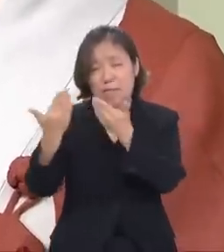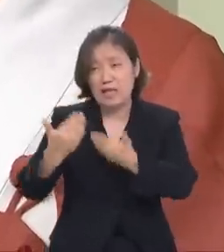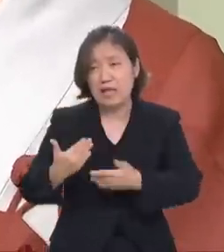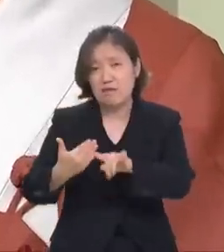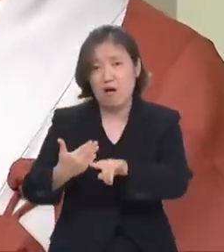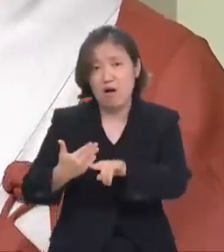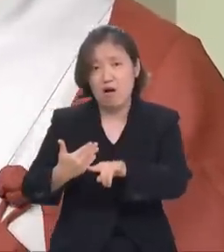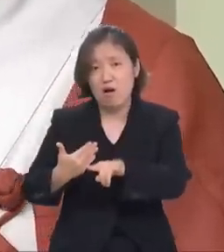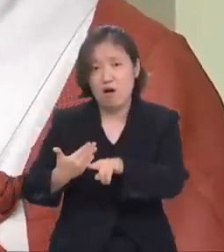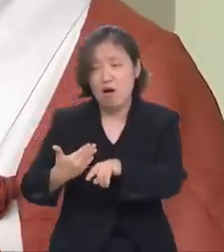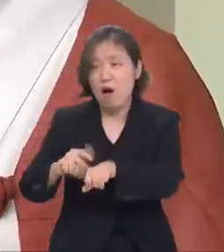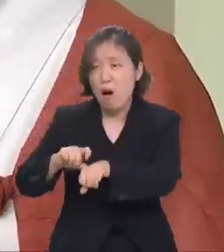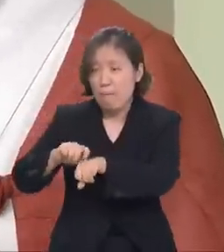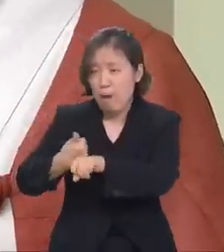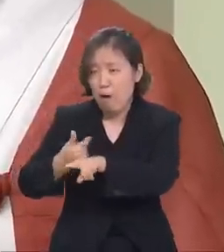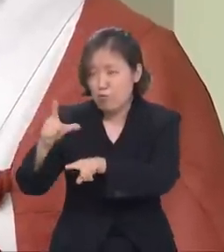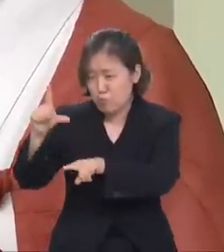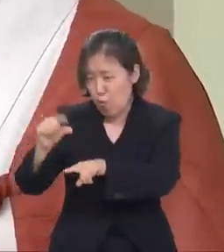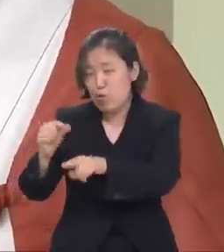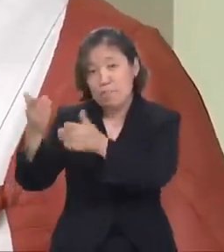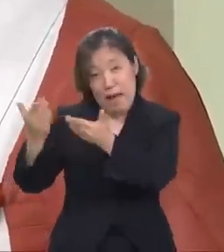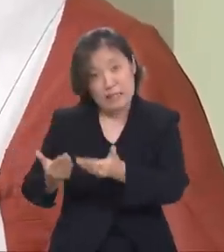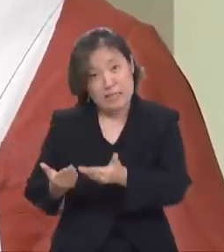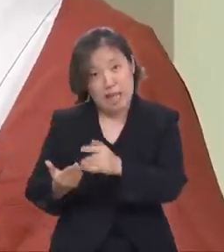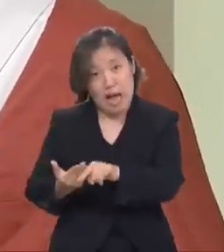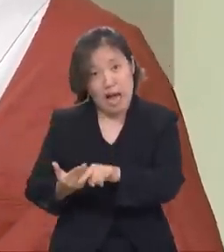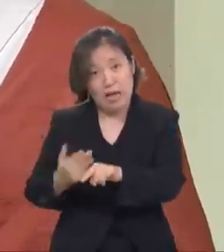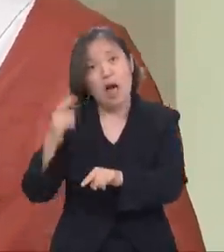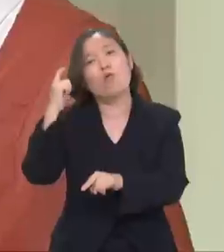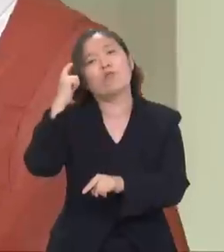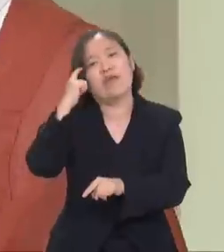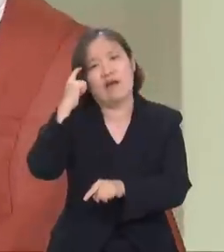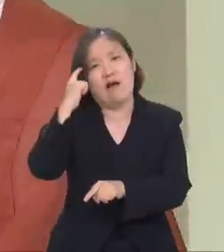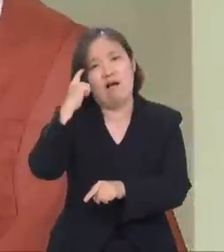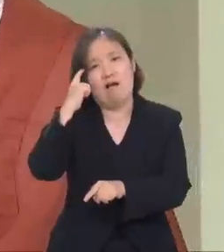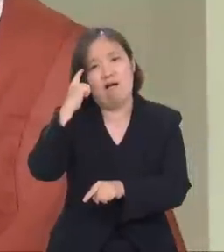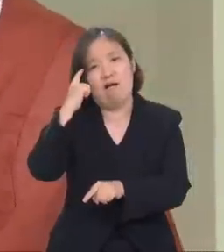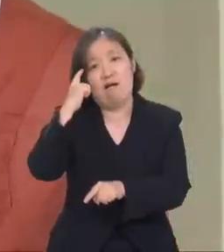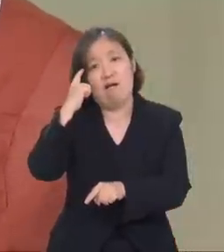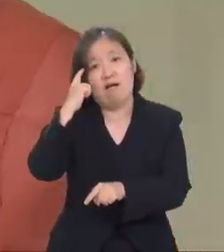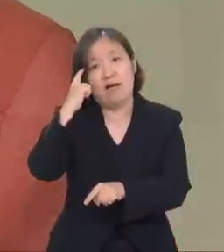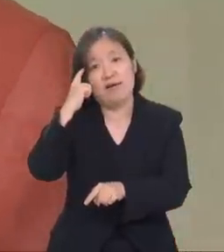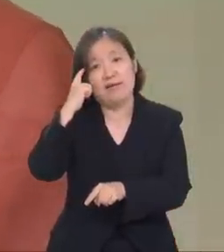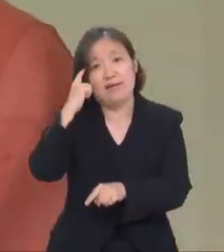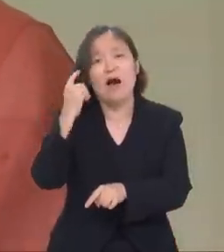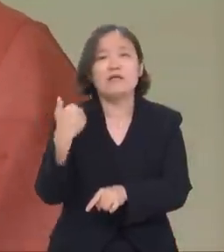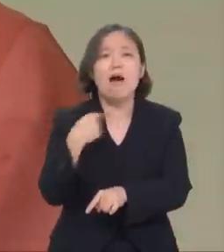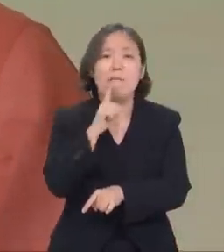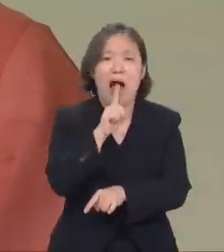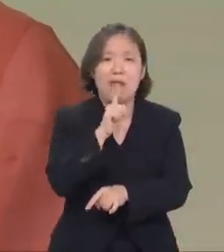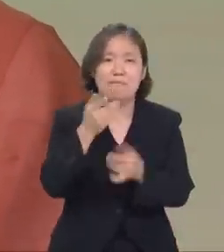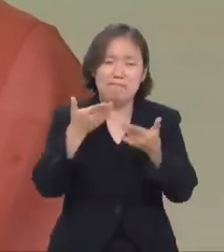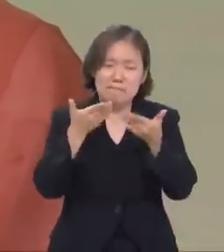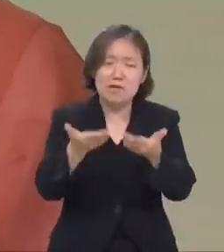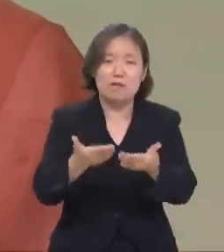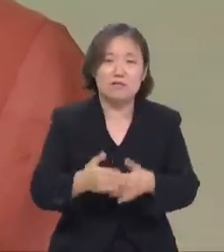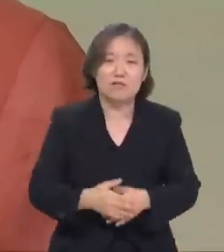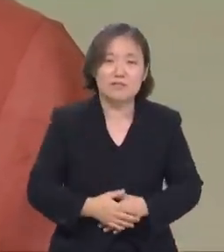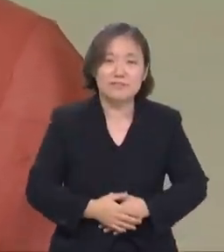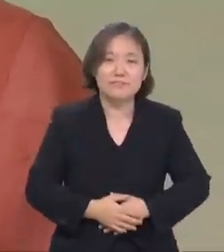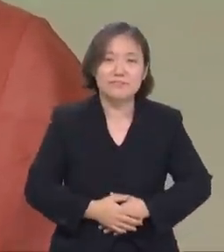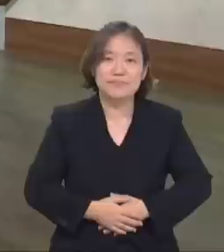빚을 갖고 있는 과정이다라고 귀가 따갑도록 따갑도록 말씀을